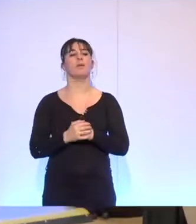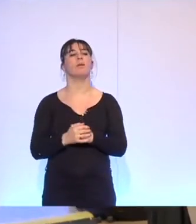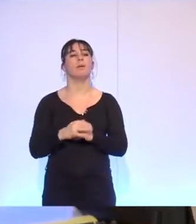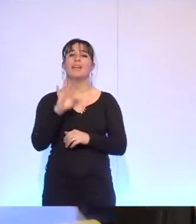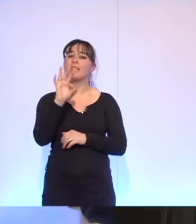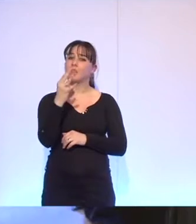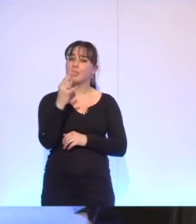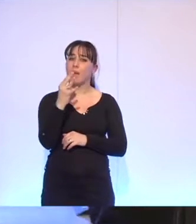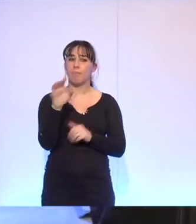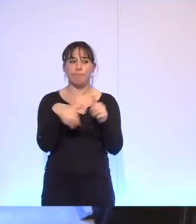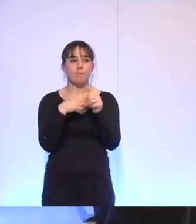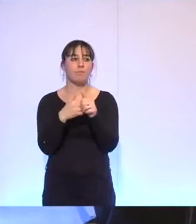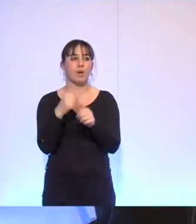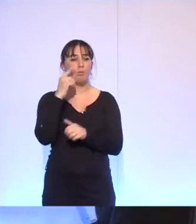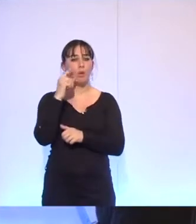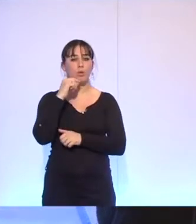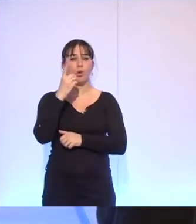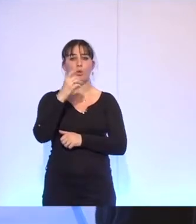Quatorzième adjoint, Alain Denoyel.